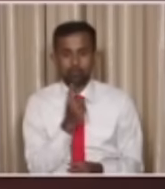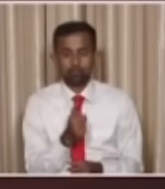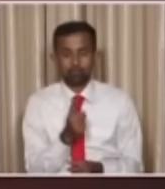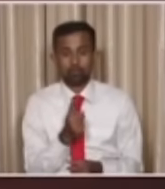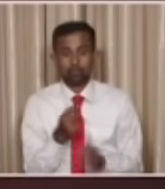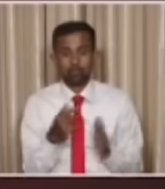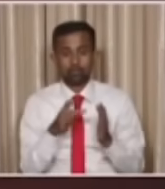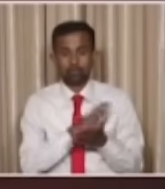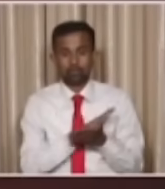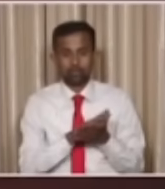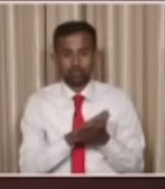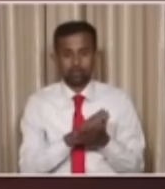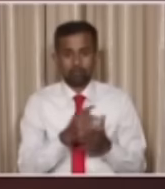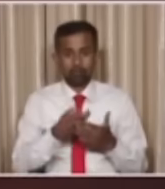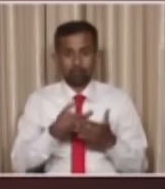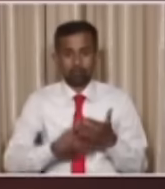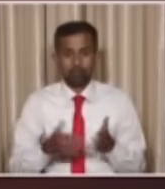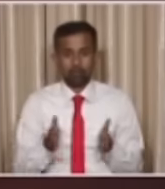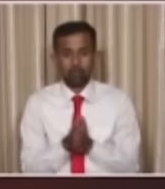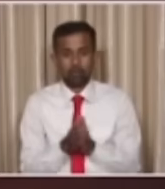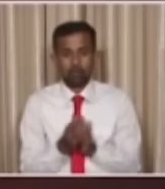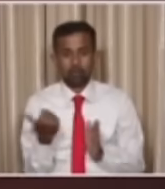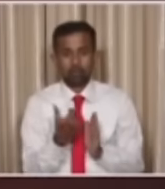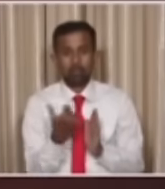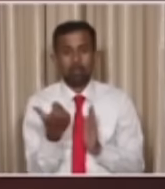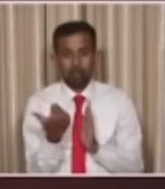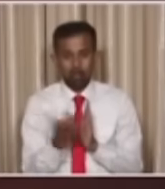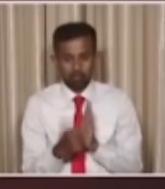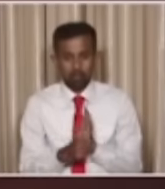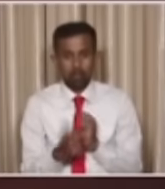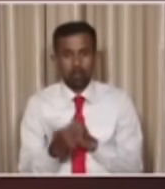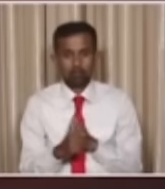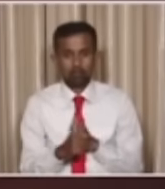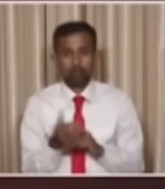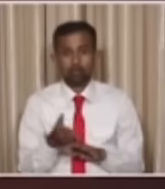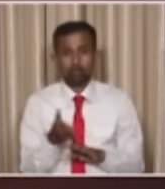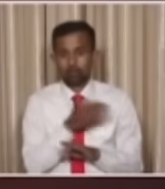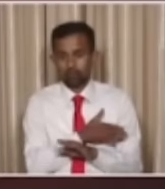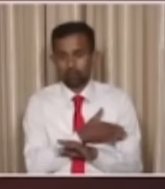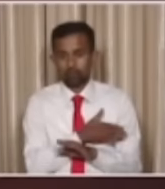චිත්‍රසිරි මැතිතුමාගේ වාර්තාව අනුව අලුත් ව්‍යවස්ථාවක් හදන්න ඕන කියලා ඊට කලින්